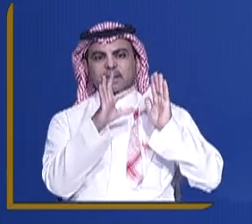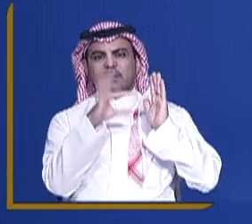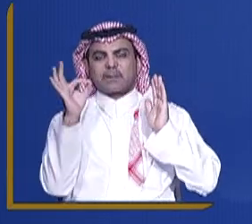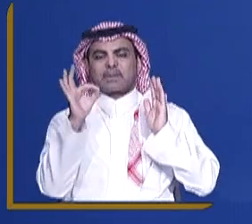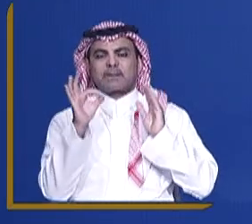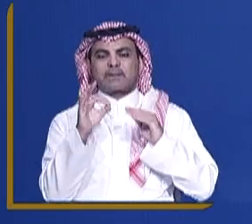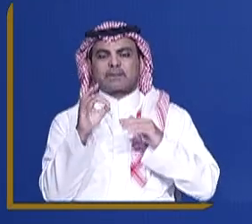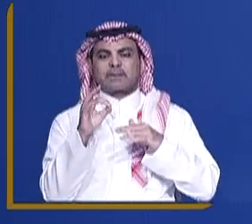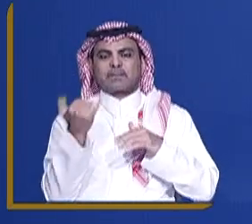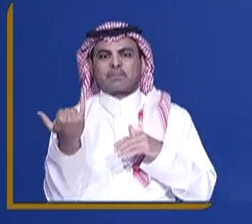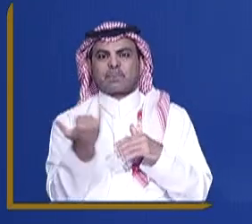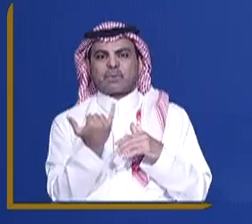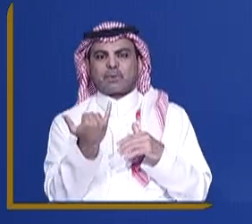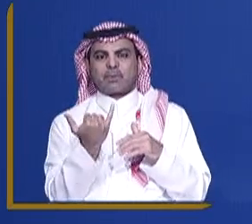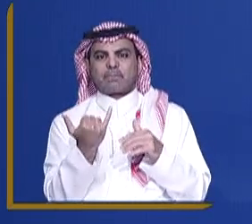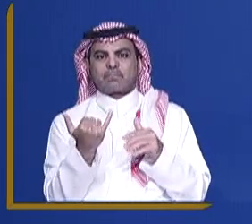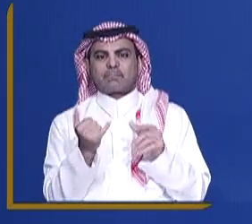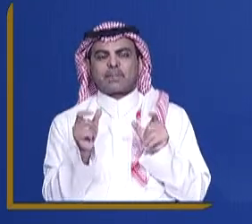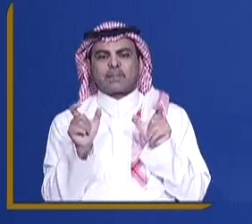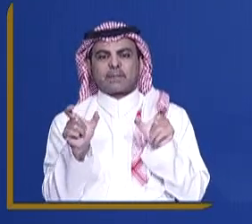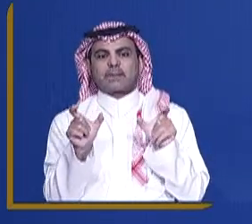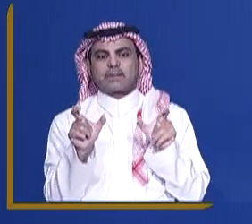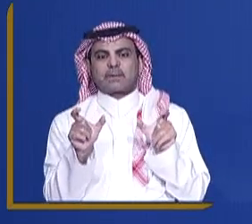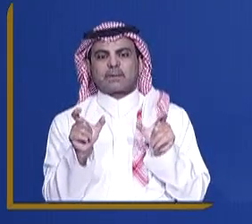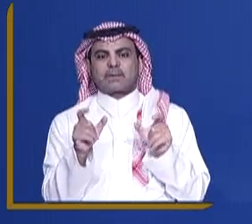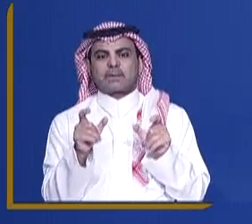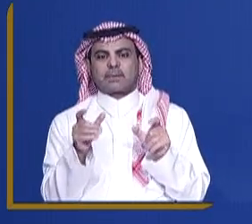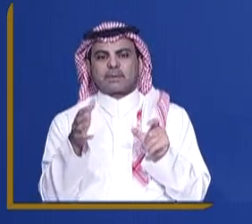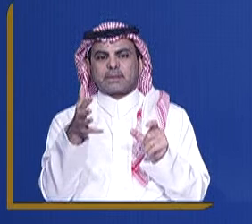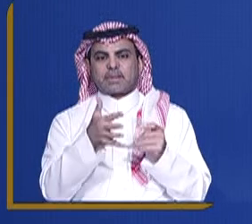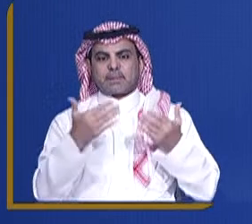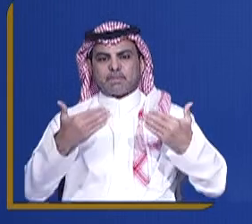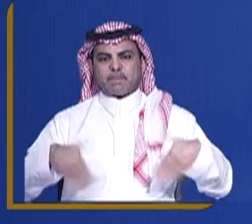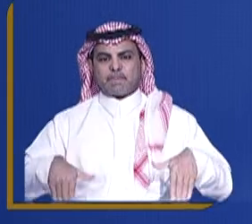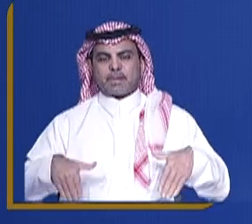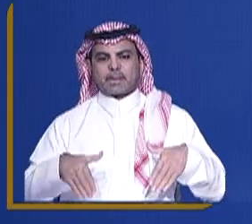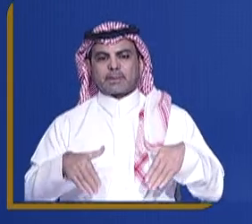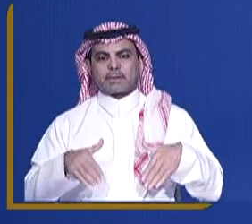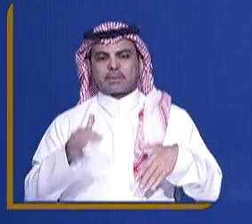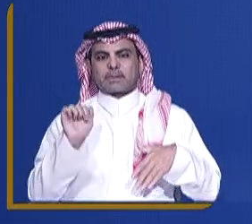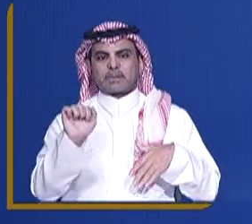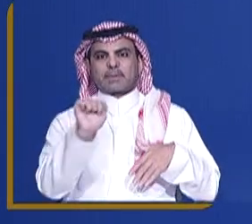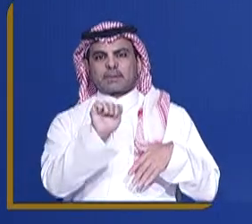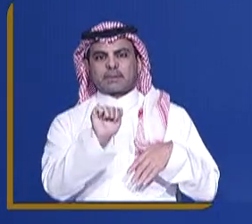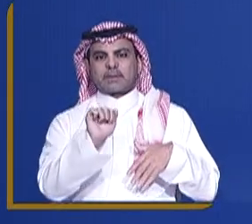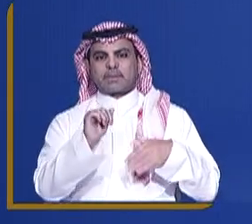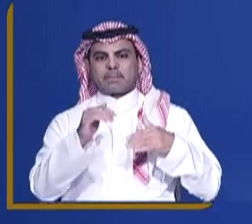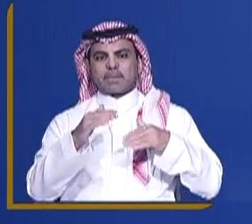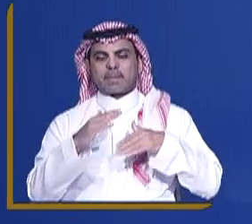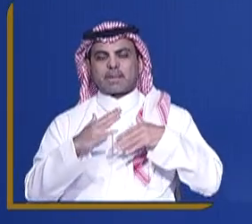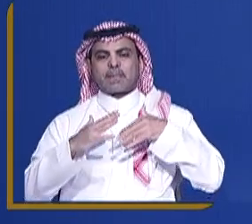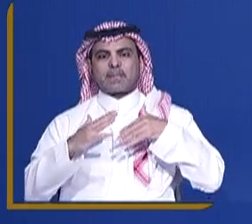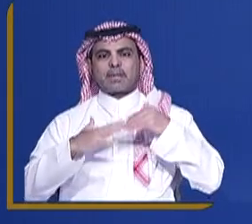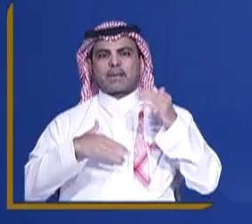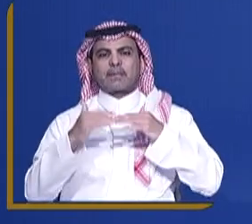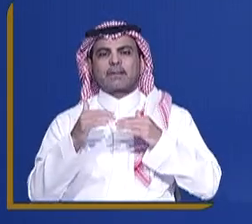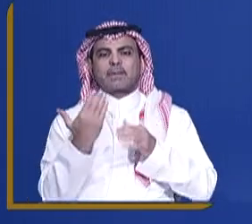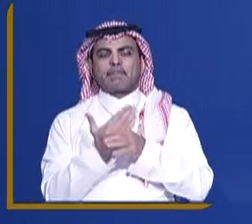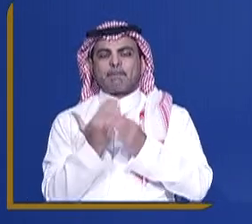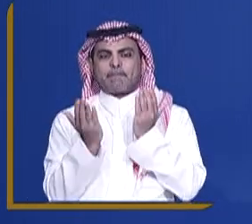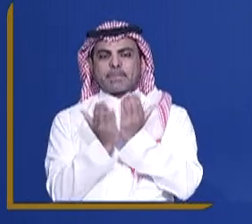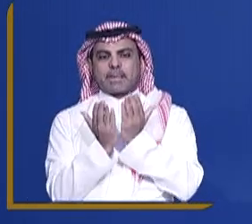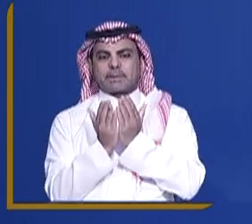وهو الاهتمام ب يعني أصحاب الشؤون الخاصة. في هذا الموضوع طبعا المدارس